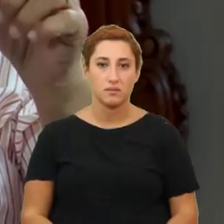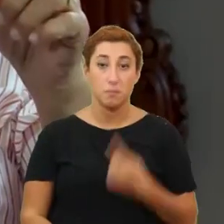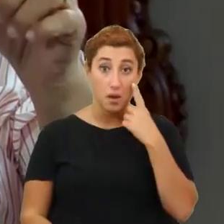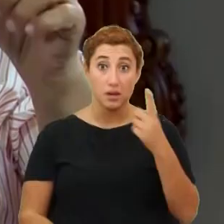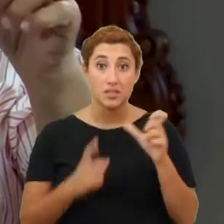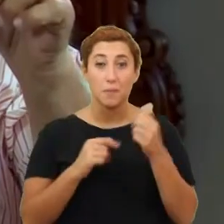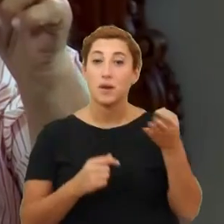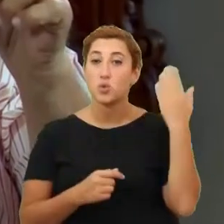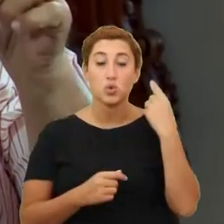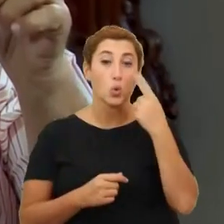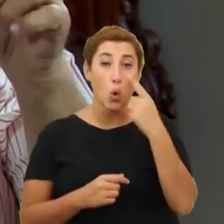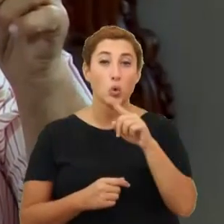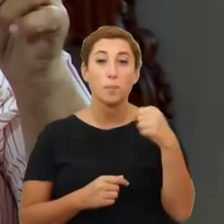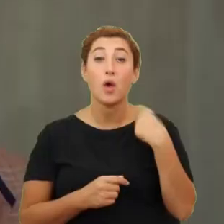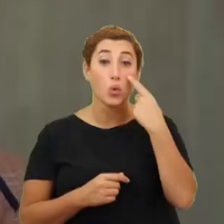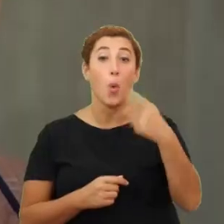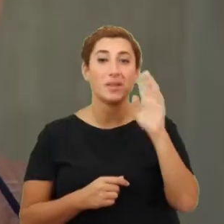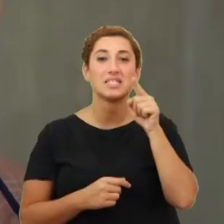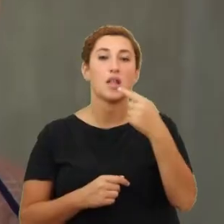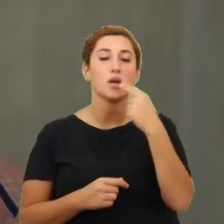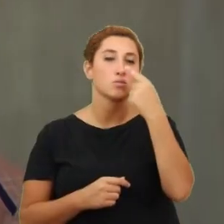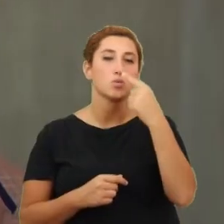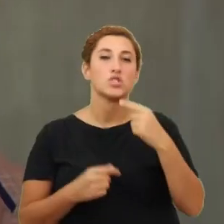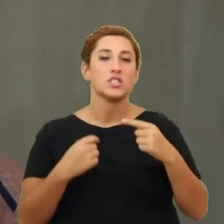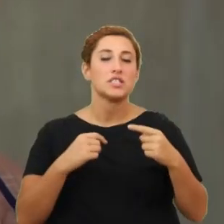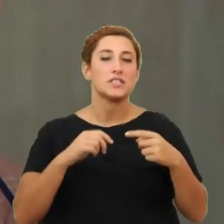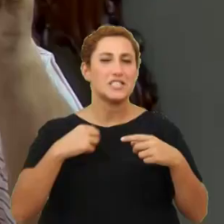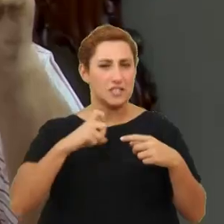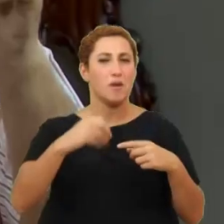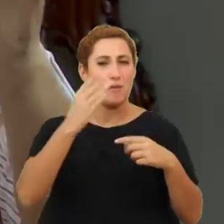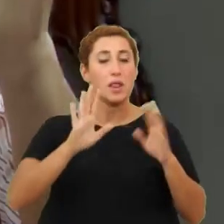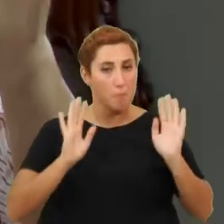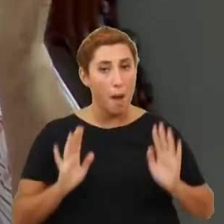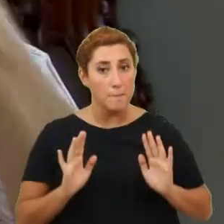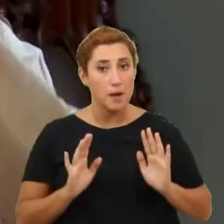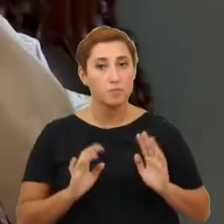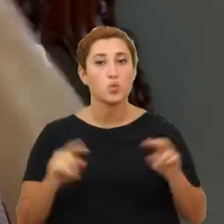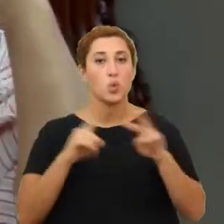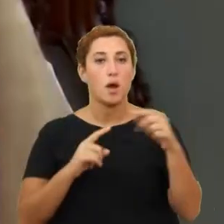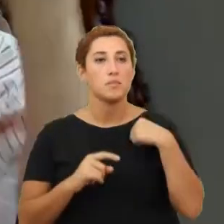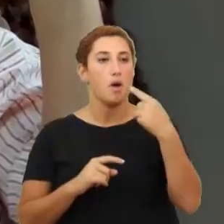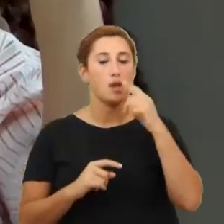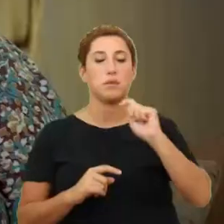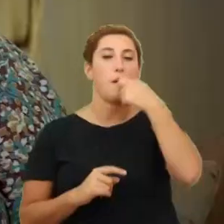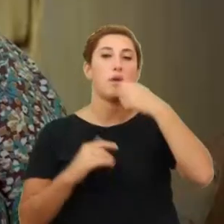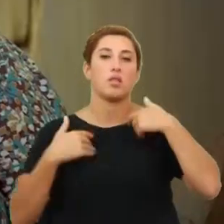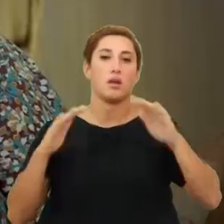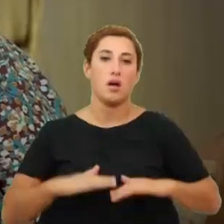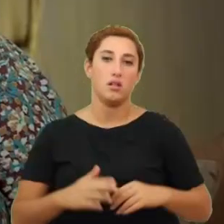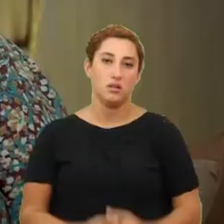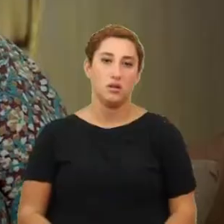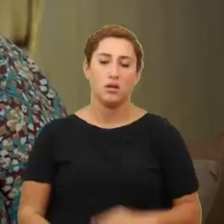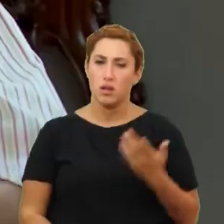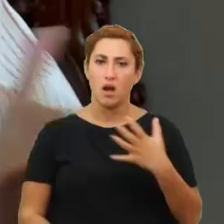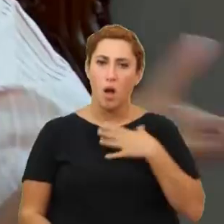Bak Sarp, biraz önce gördüklerimi görmeseydim senin ağzının payını verirdim. Ama Nurhan bizim ağzımızı kapattı.